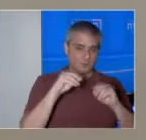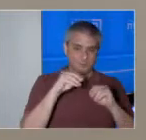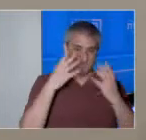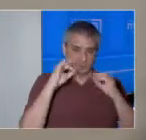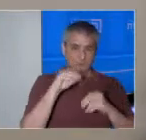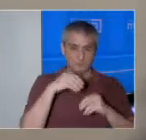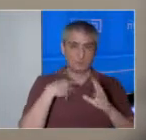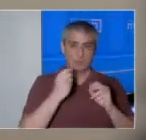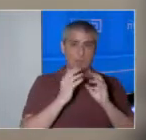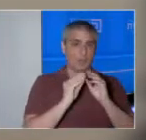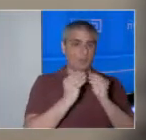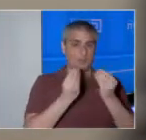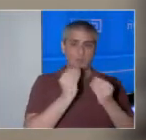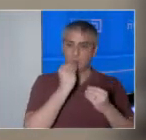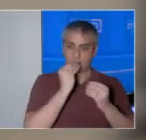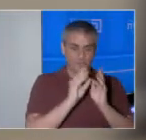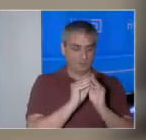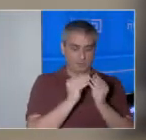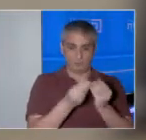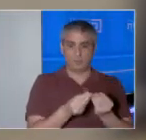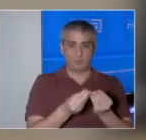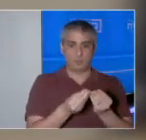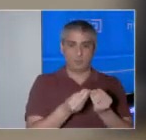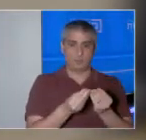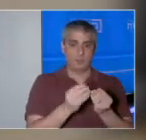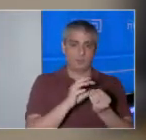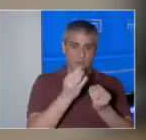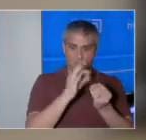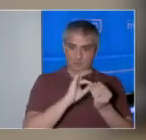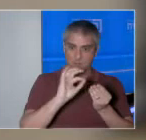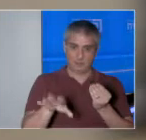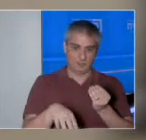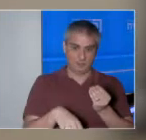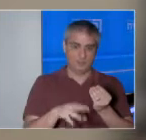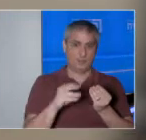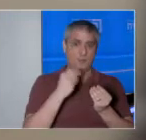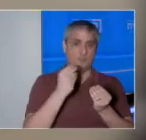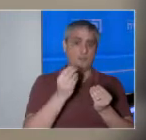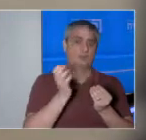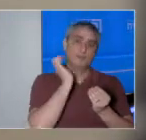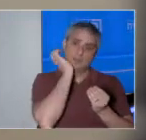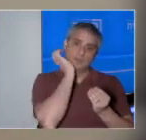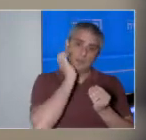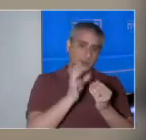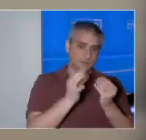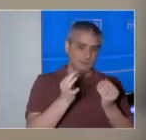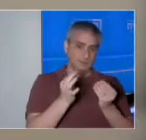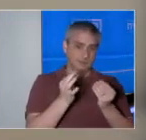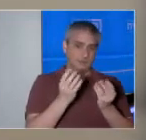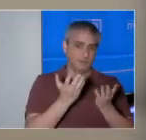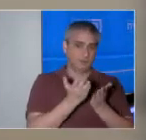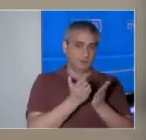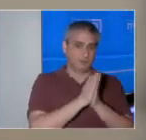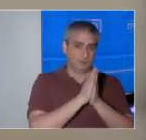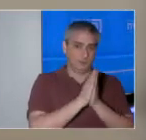לכבוד ט"ו בשבט, אני לוקח תמר, פותח אותו, מרחיק את הגרעין, לוקח חתיכת פקן, סוגר